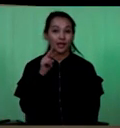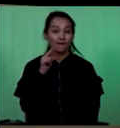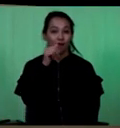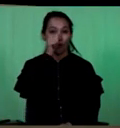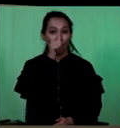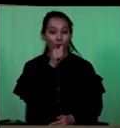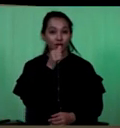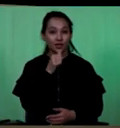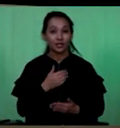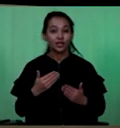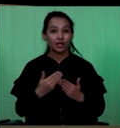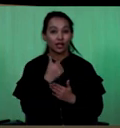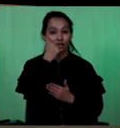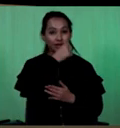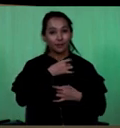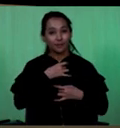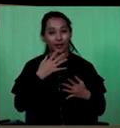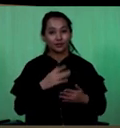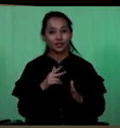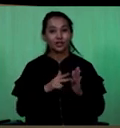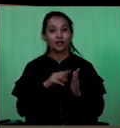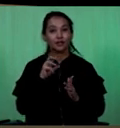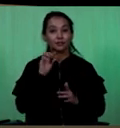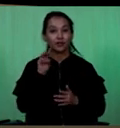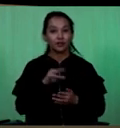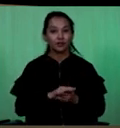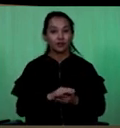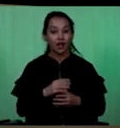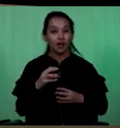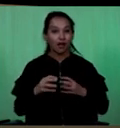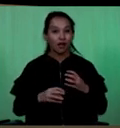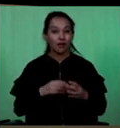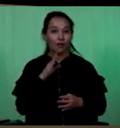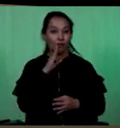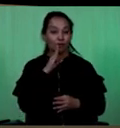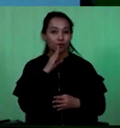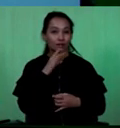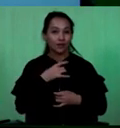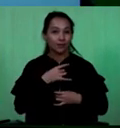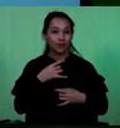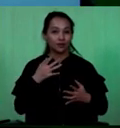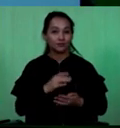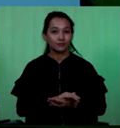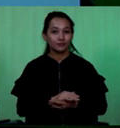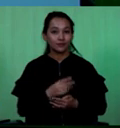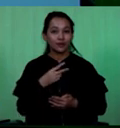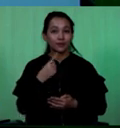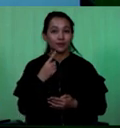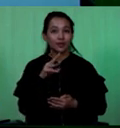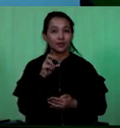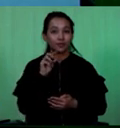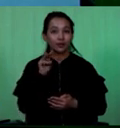1-yanvar yangi yil bayrami. 8-mart xalqaro xotin-qizlar kuni.